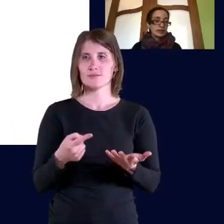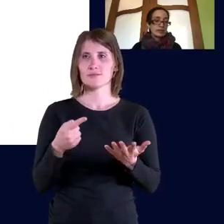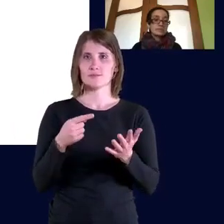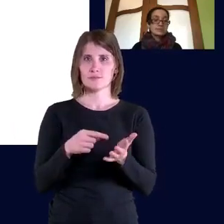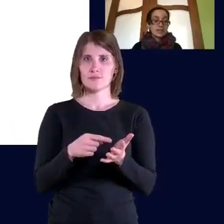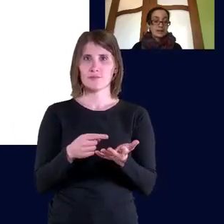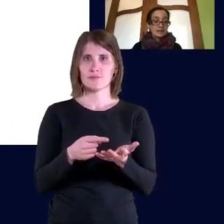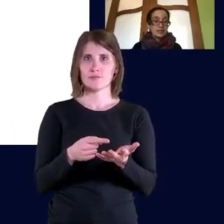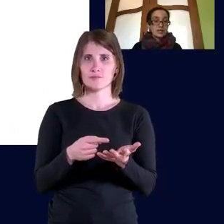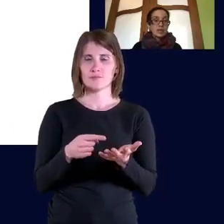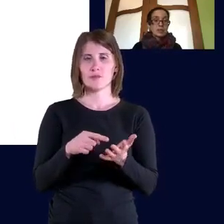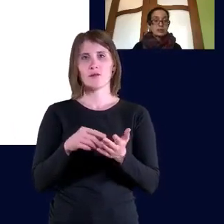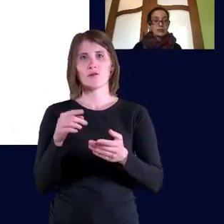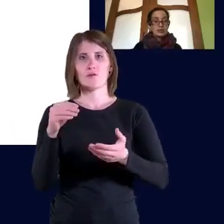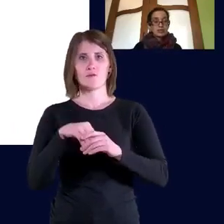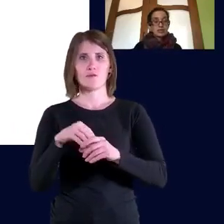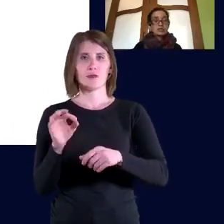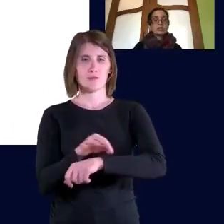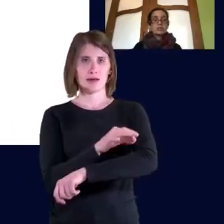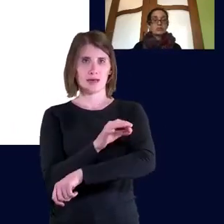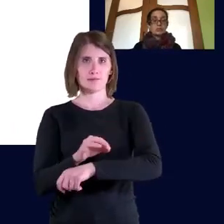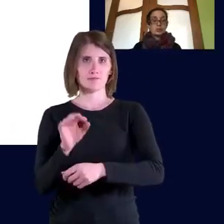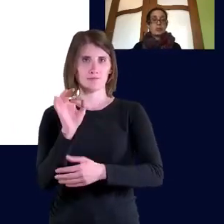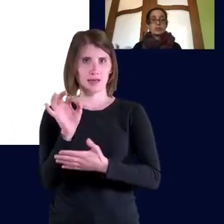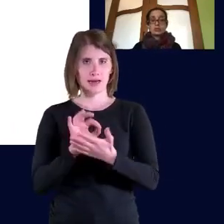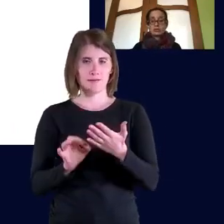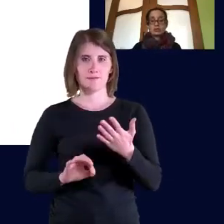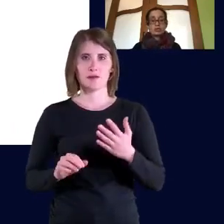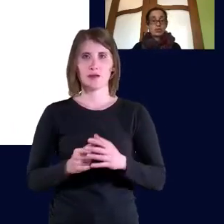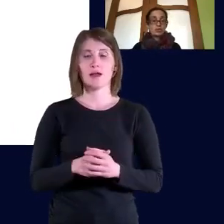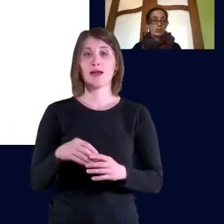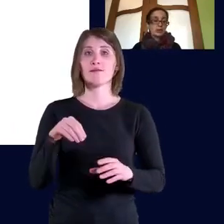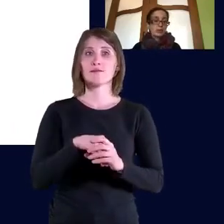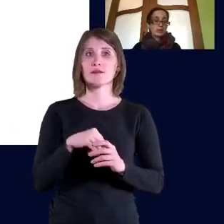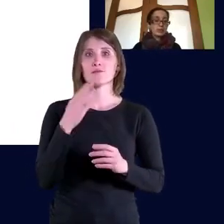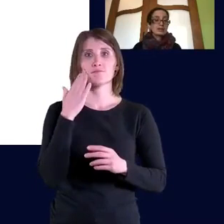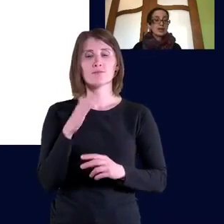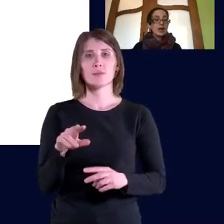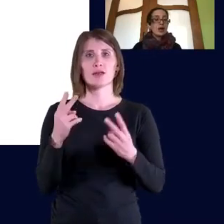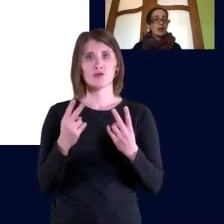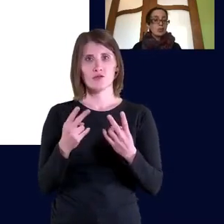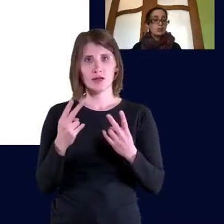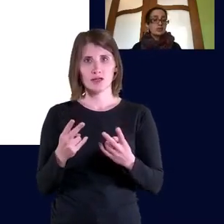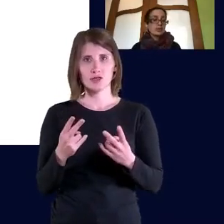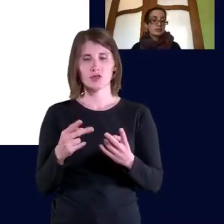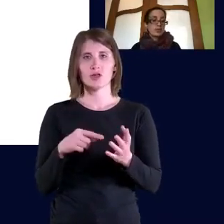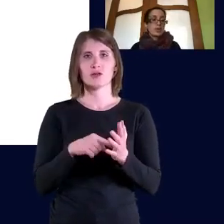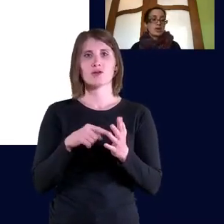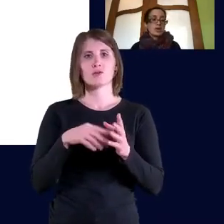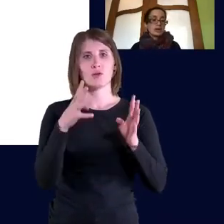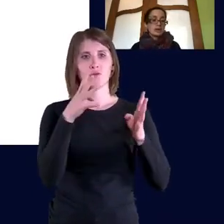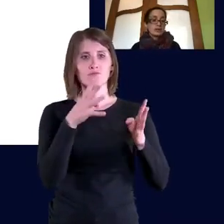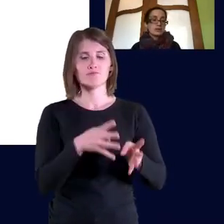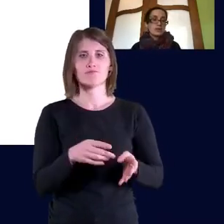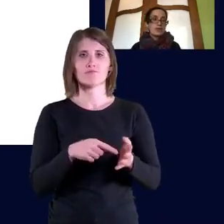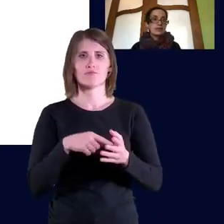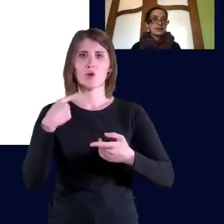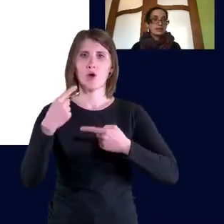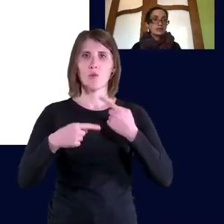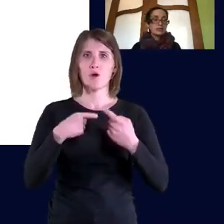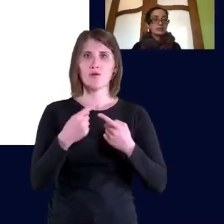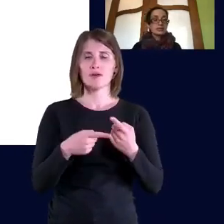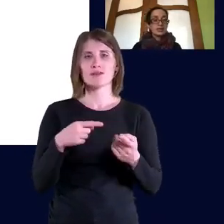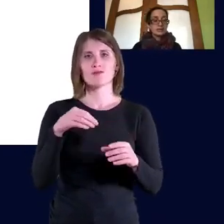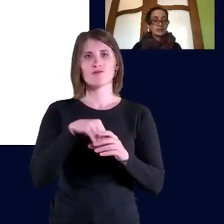tej grafiki bardzo ważne jest żeby przy tym opisie to wszystko co było Wspomniała pani Marta omówić jakie są kary